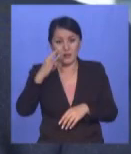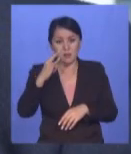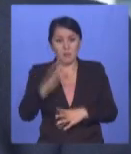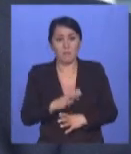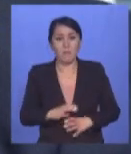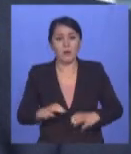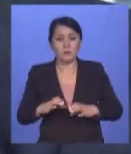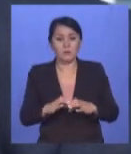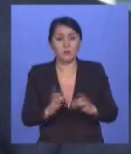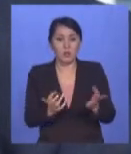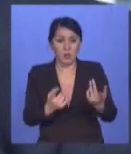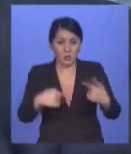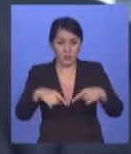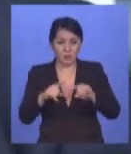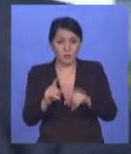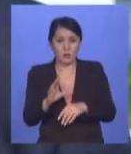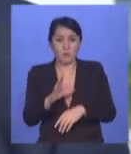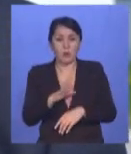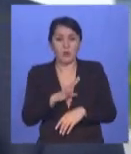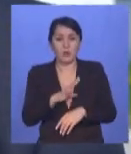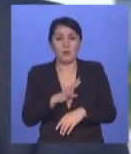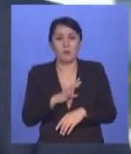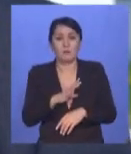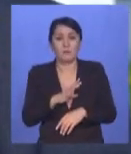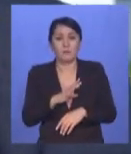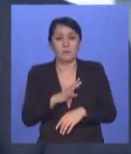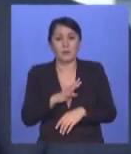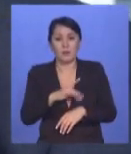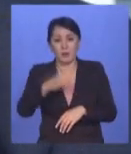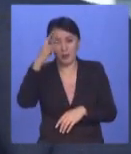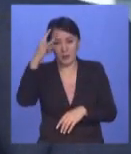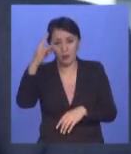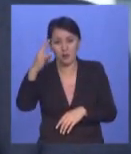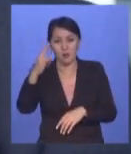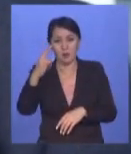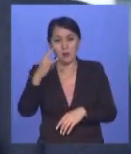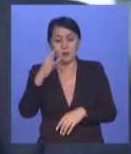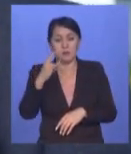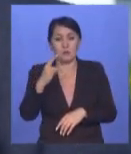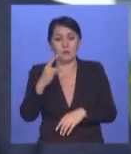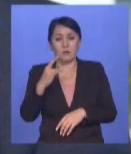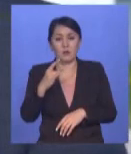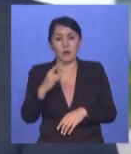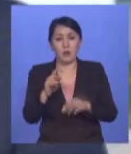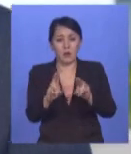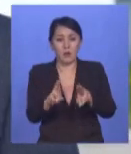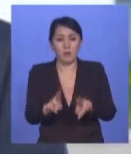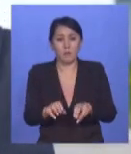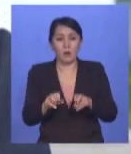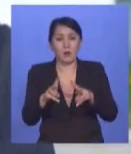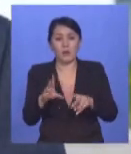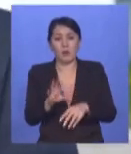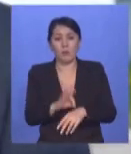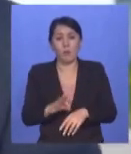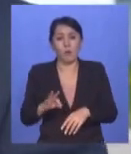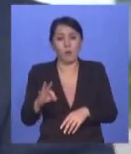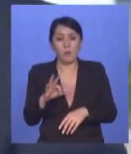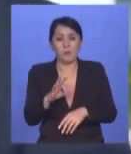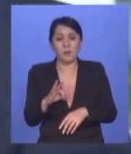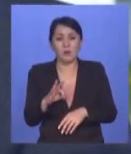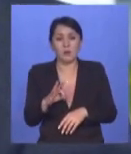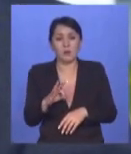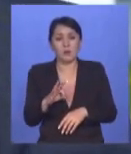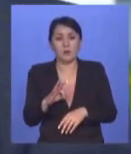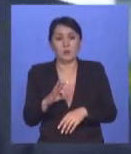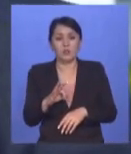бірге ұйымдастырылып жатырмыз. Осы Қазақ сүтімен біз мынау мамандардың, өзіміздің облыстағы келіп атқан